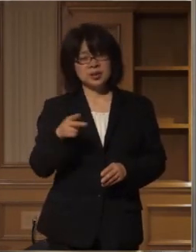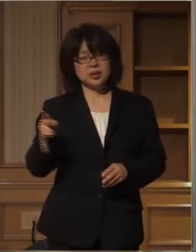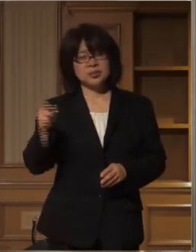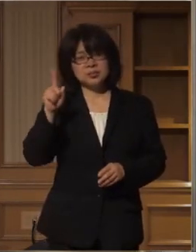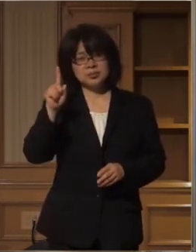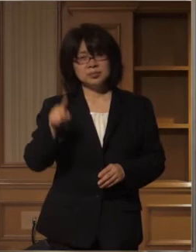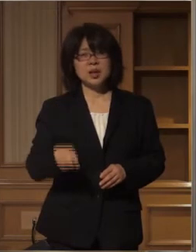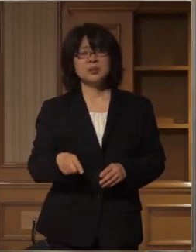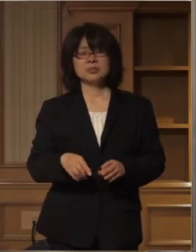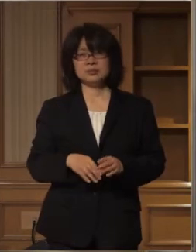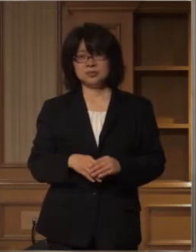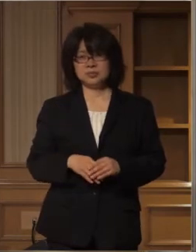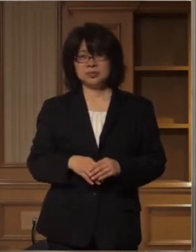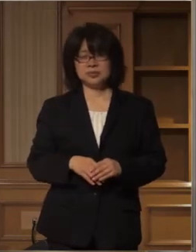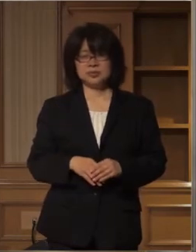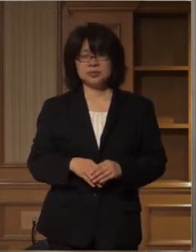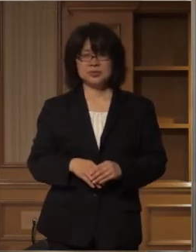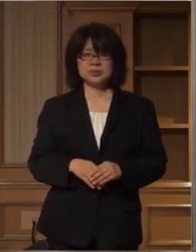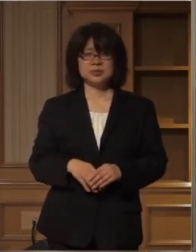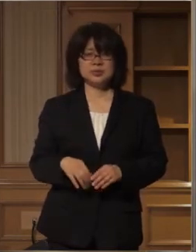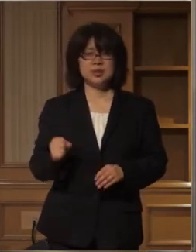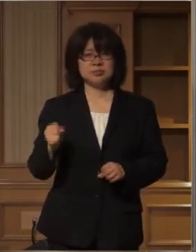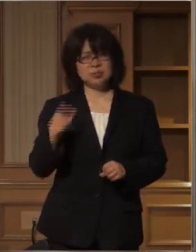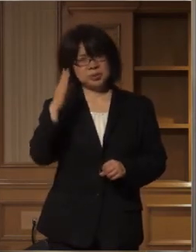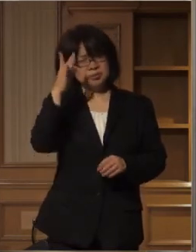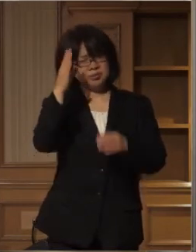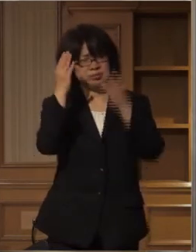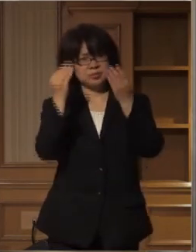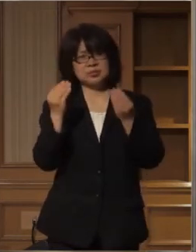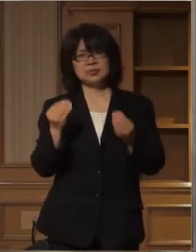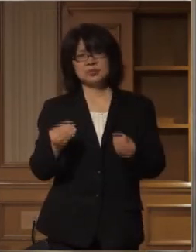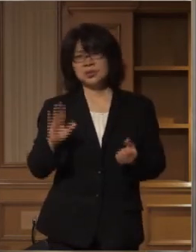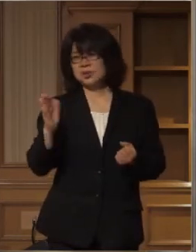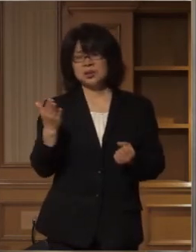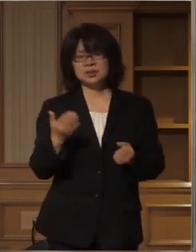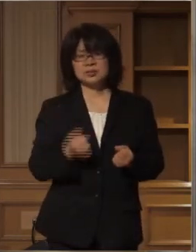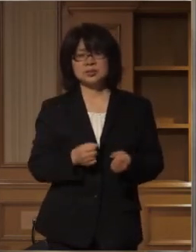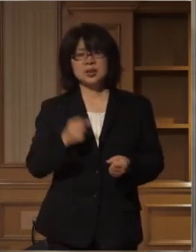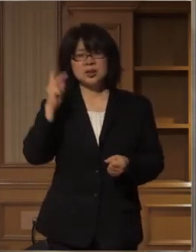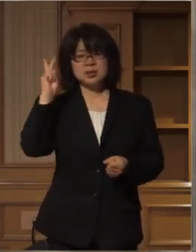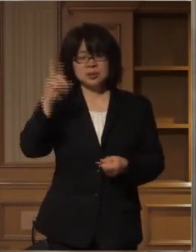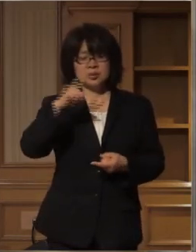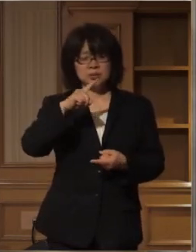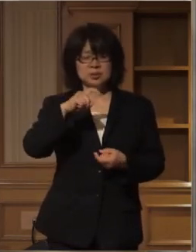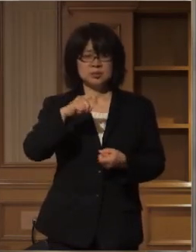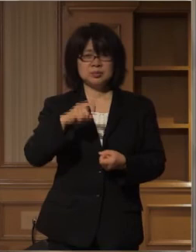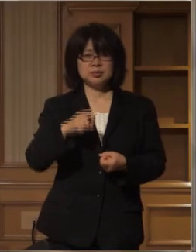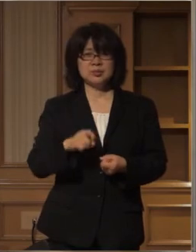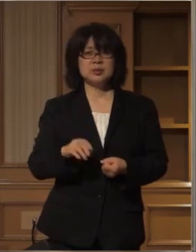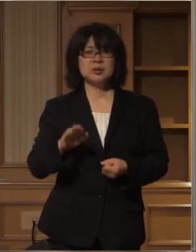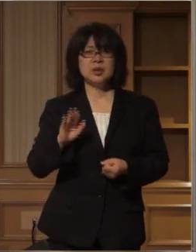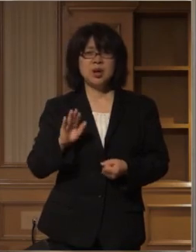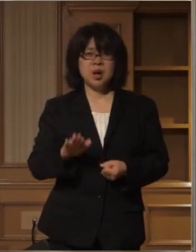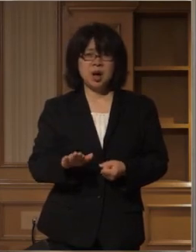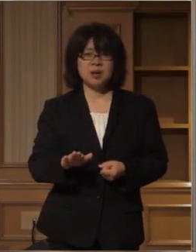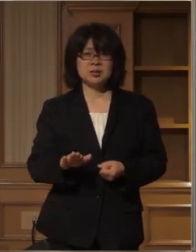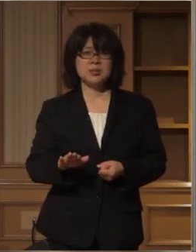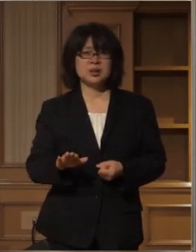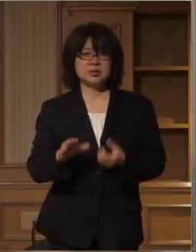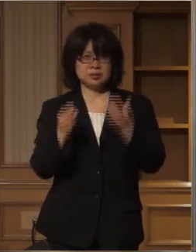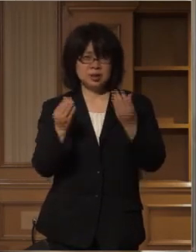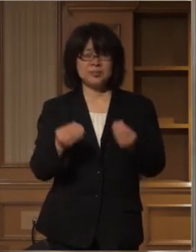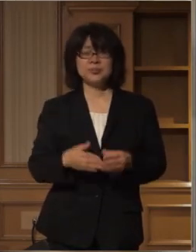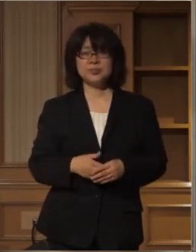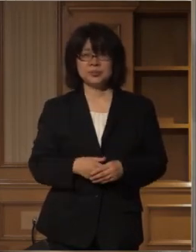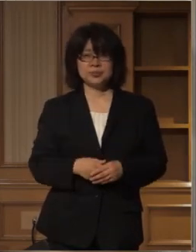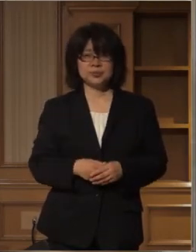ってたんですけど、でも御言葉のところが全部残ってたっていうのを実際見ることがあって、そしてその焼き討ちにあった教会もですね、